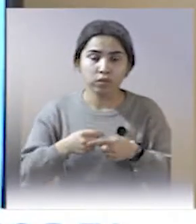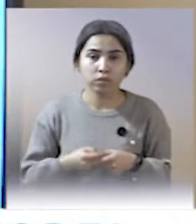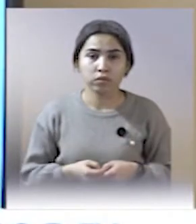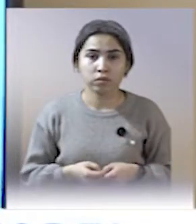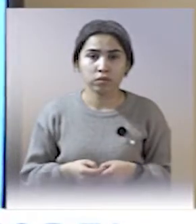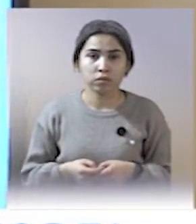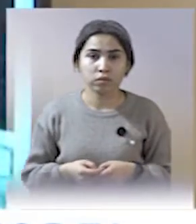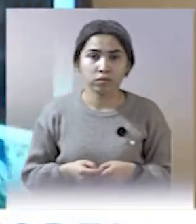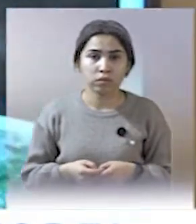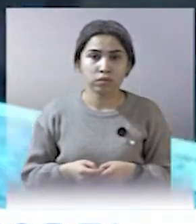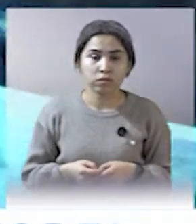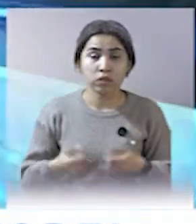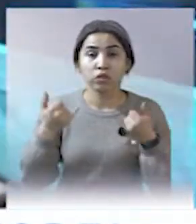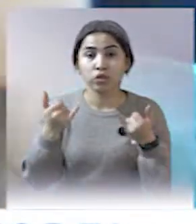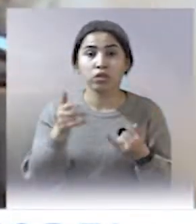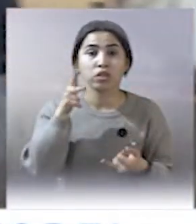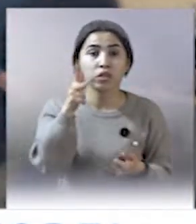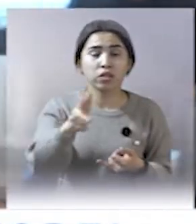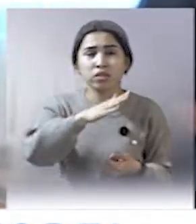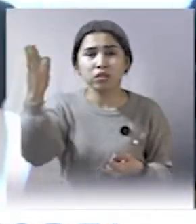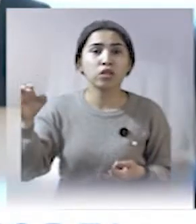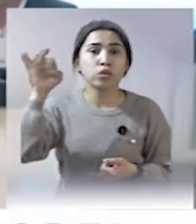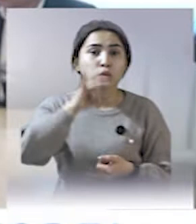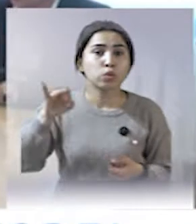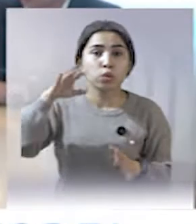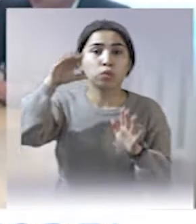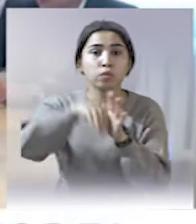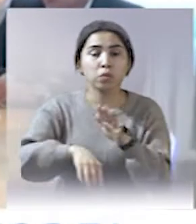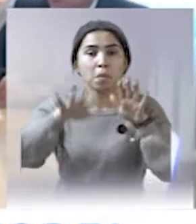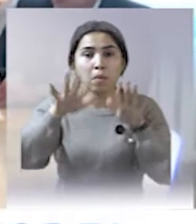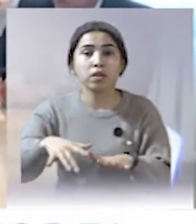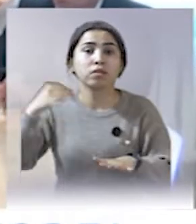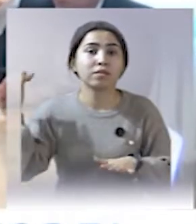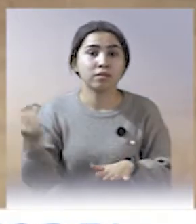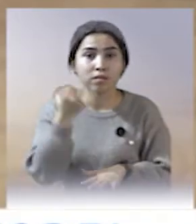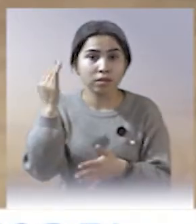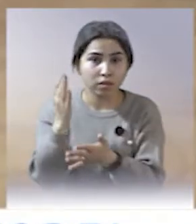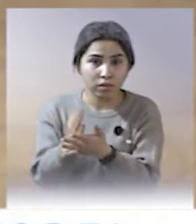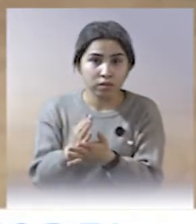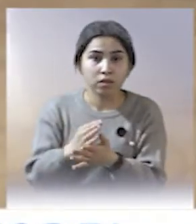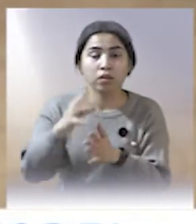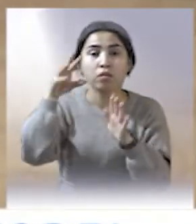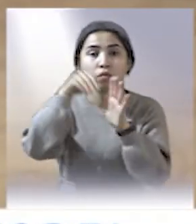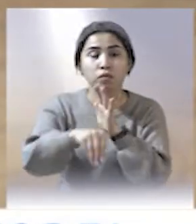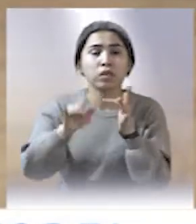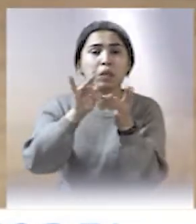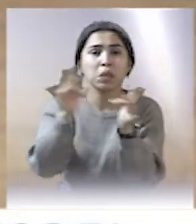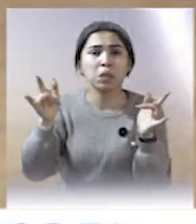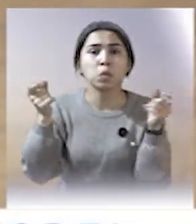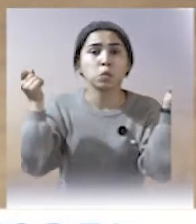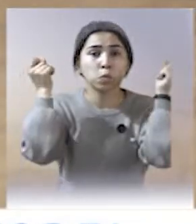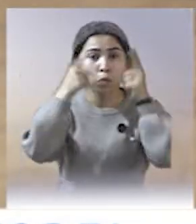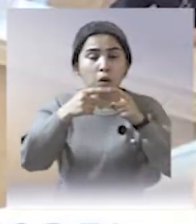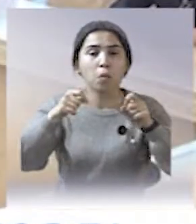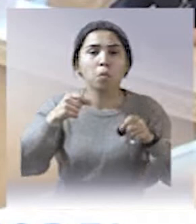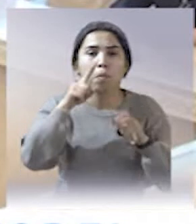дерек бойынша аймақта қазір 3000-ға жуық тарихи және мәдени орындар бар. Дегенмен мамандар олардың 50-ші жайлы толық ақпарат дайындап